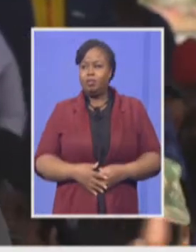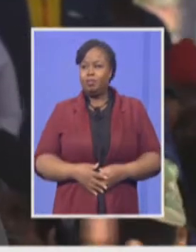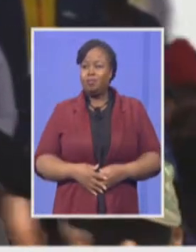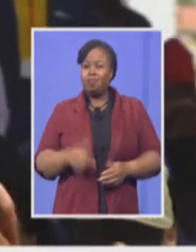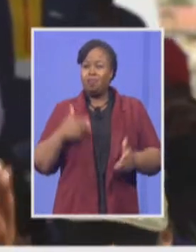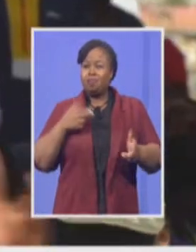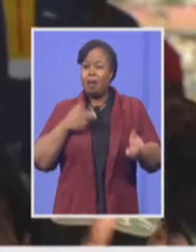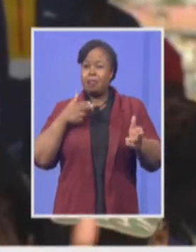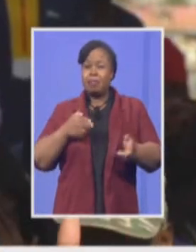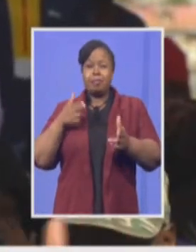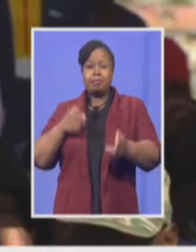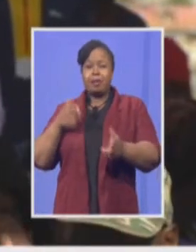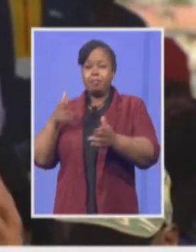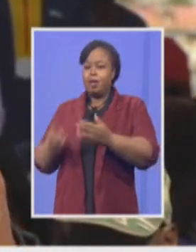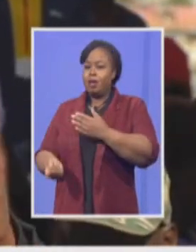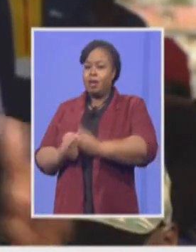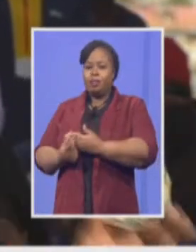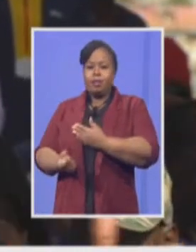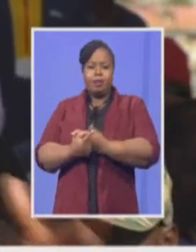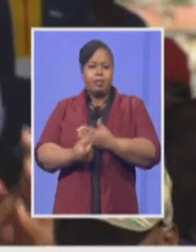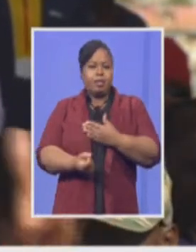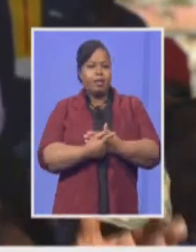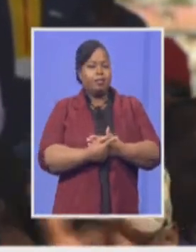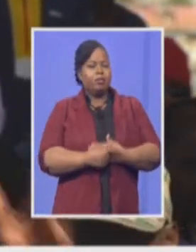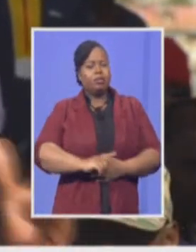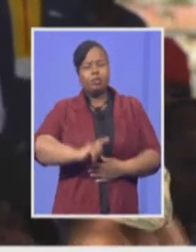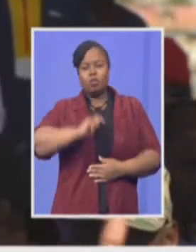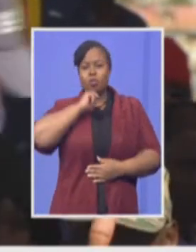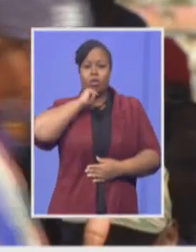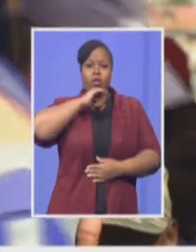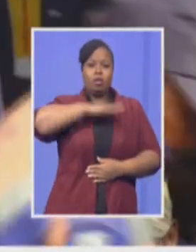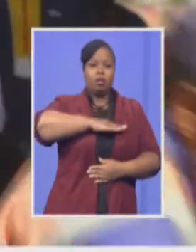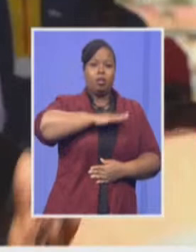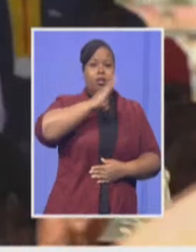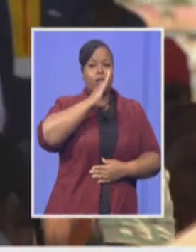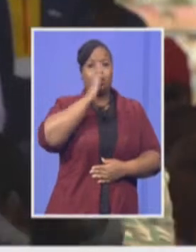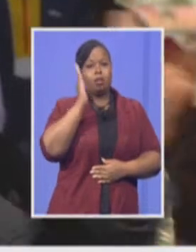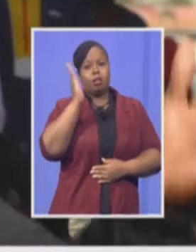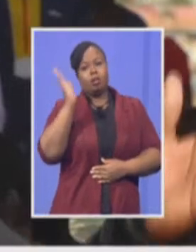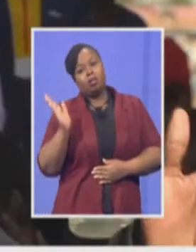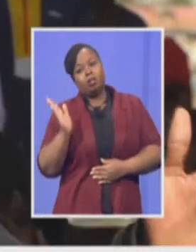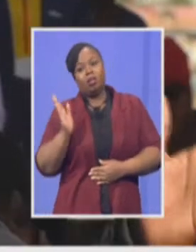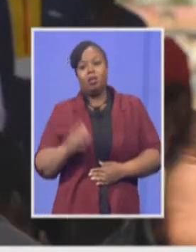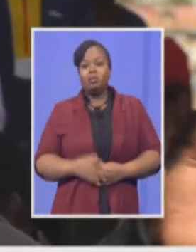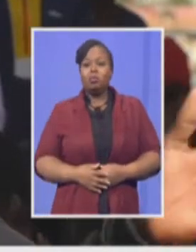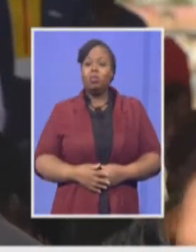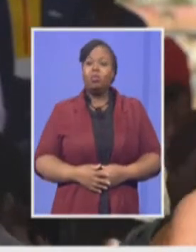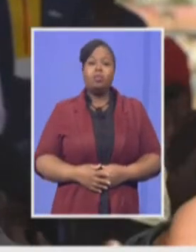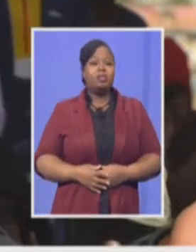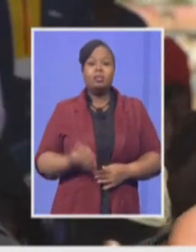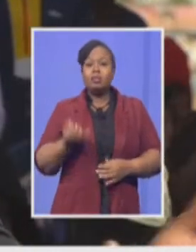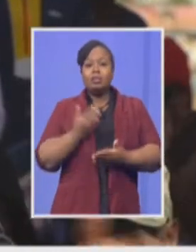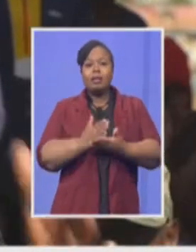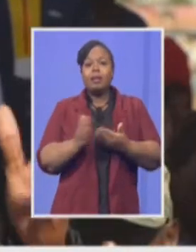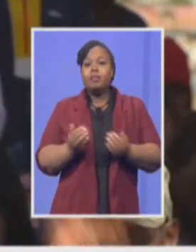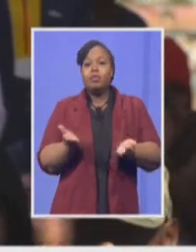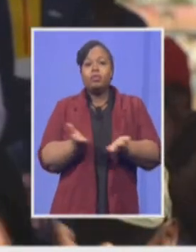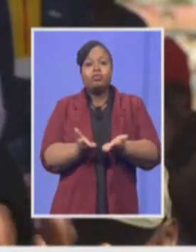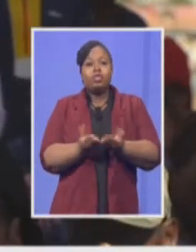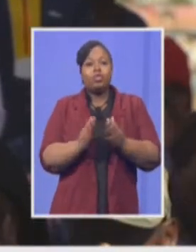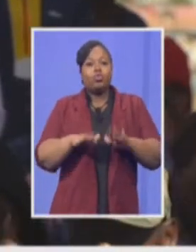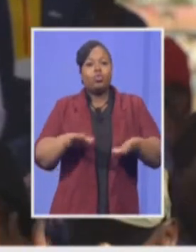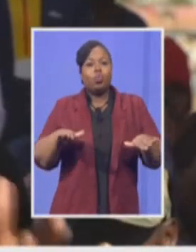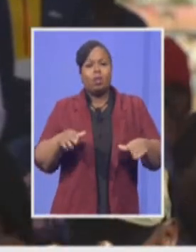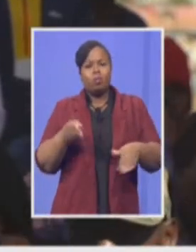bayadutshulwa left right and center ebuseni emini ntambama ezinye izinto zenzeka khona abantwana besikolo lana imagine